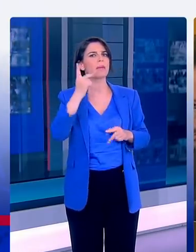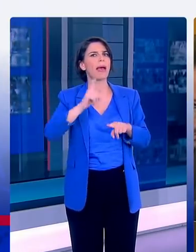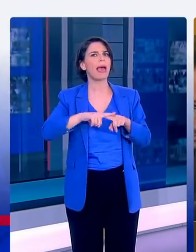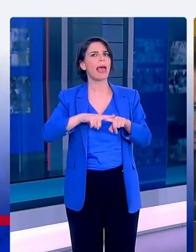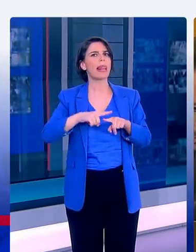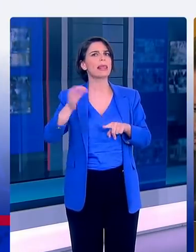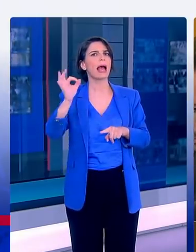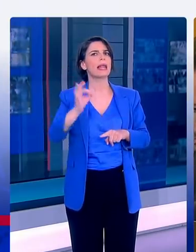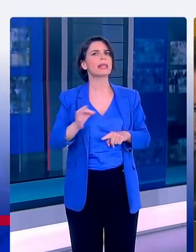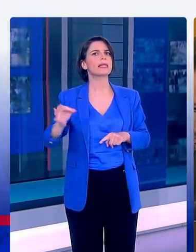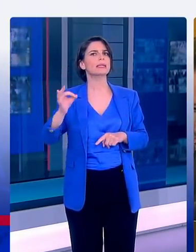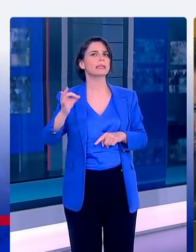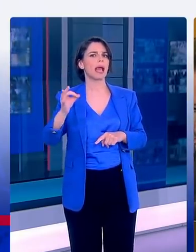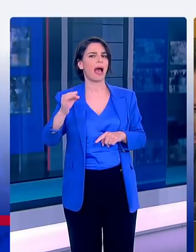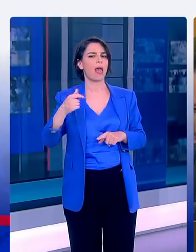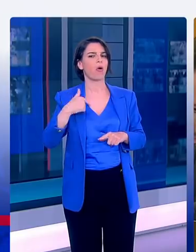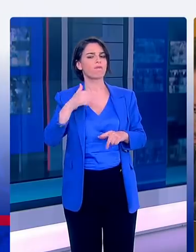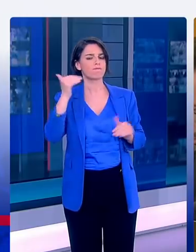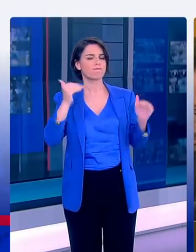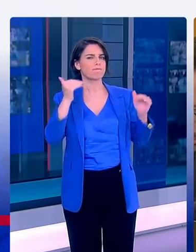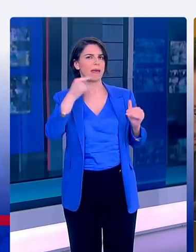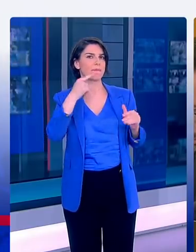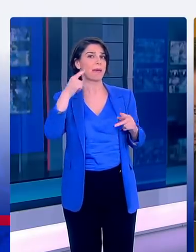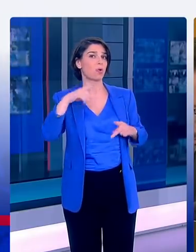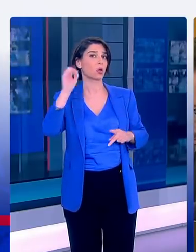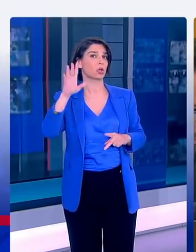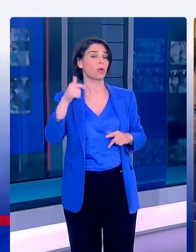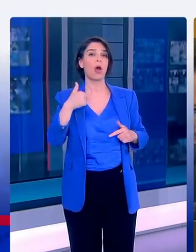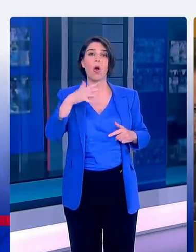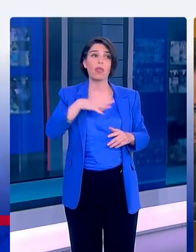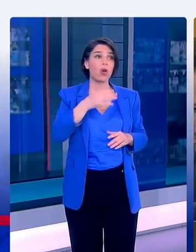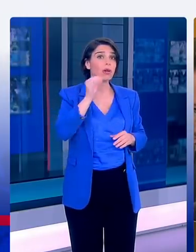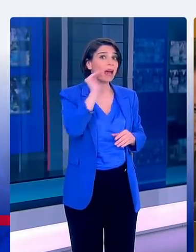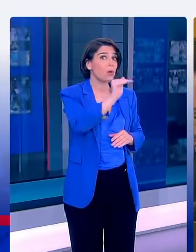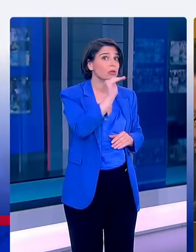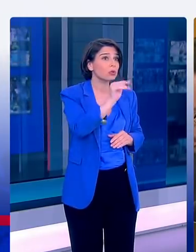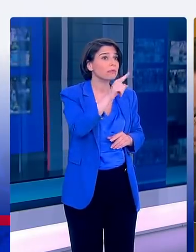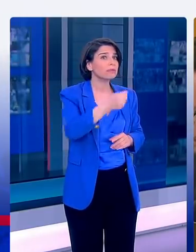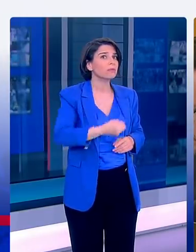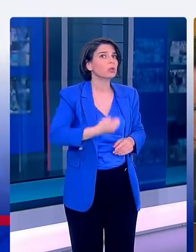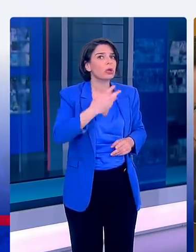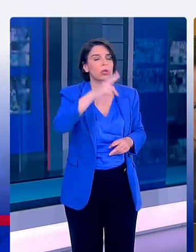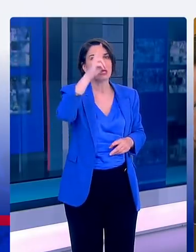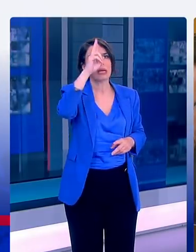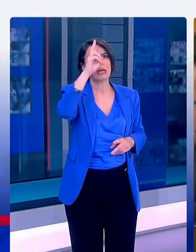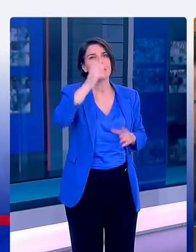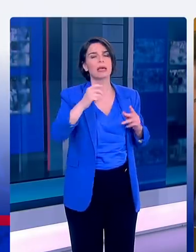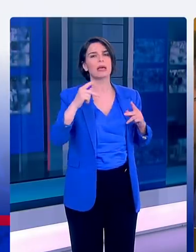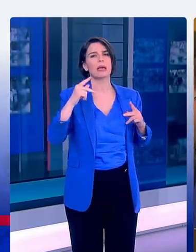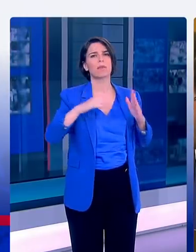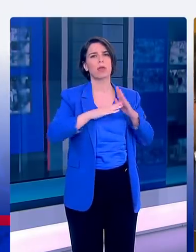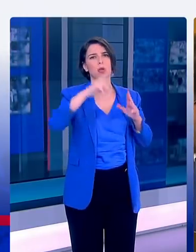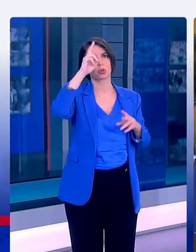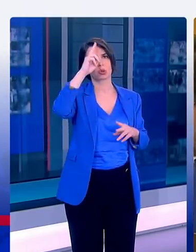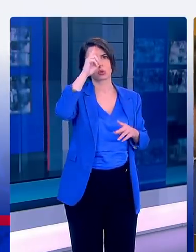ελληνικά νησιά. Ήθελα να ξέρω ποια ήταν η αντίδρασή του και αν έγινε και κουβέντα για την χθεσινή δήλωση της